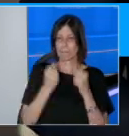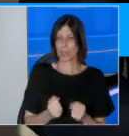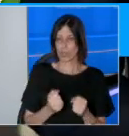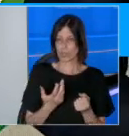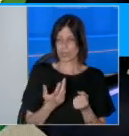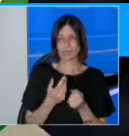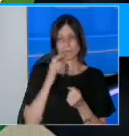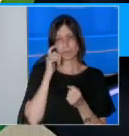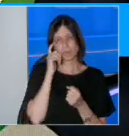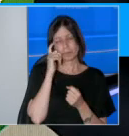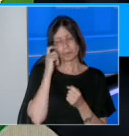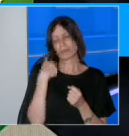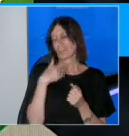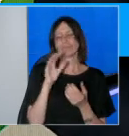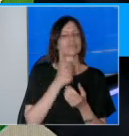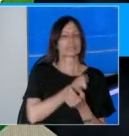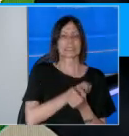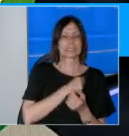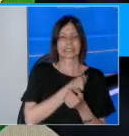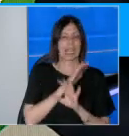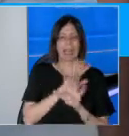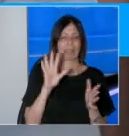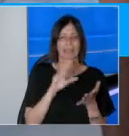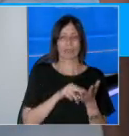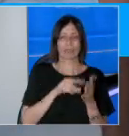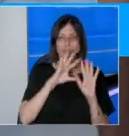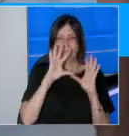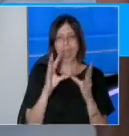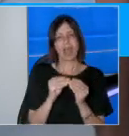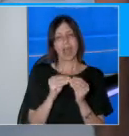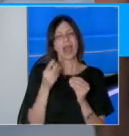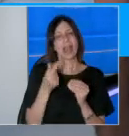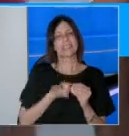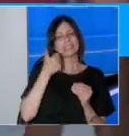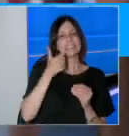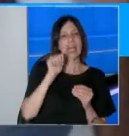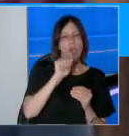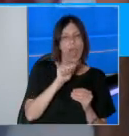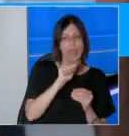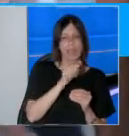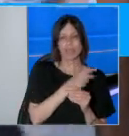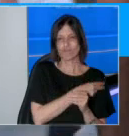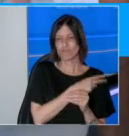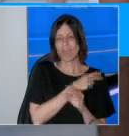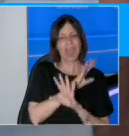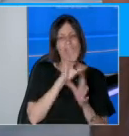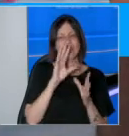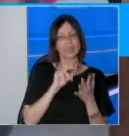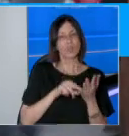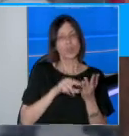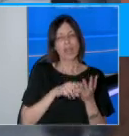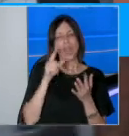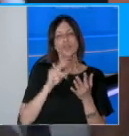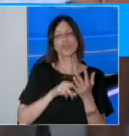לי אין, אני מצטער, לי אין את כל התמונה, לשר אוחנה אין את כל התמונה. התמונה